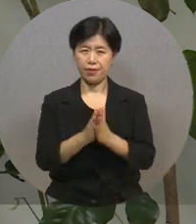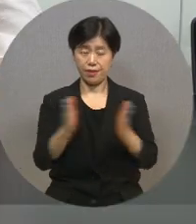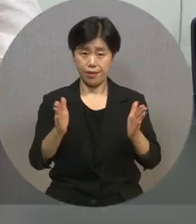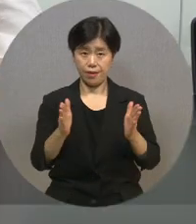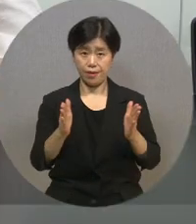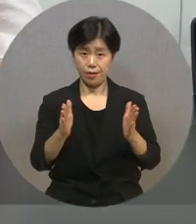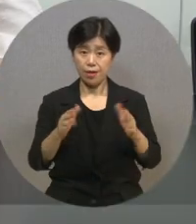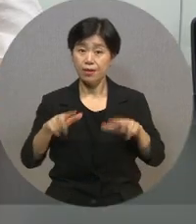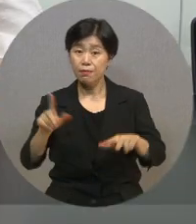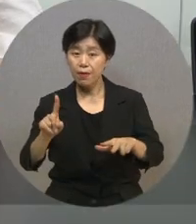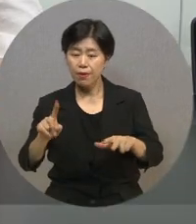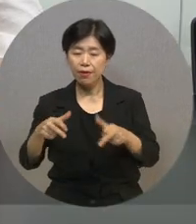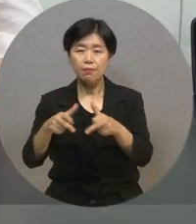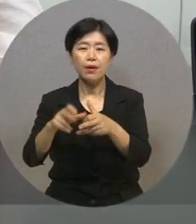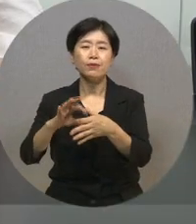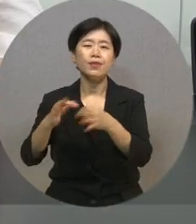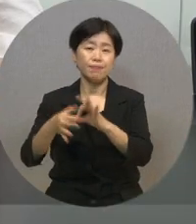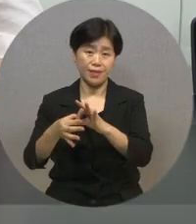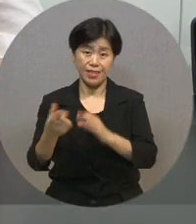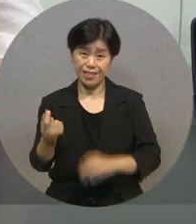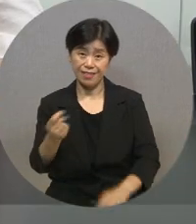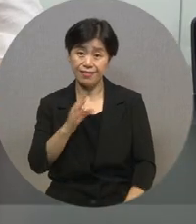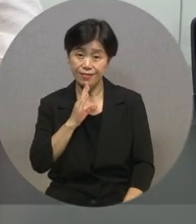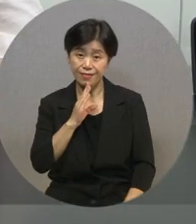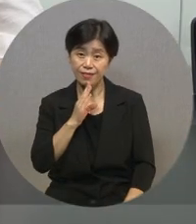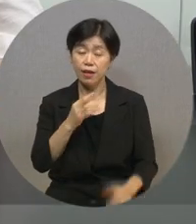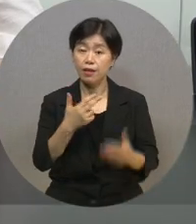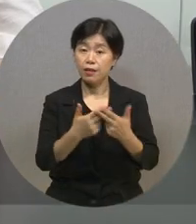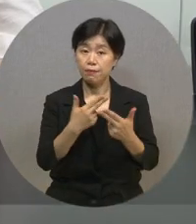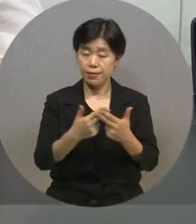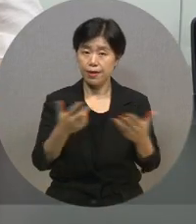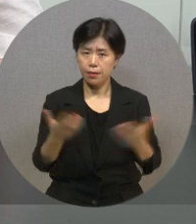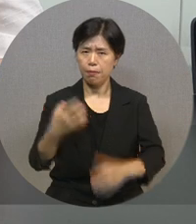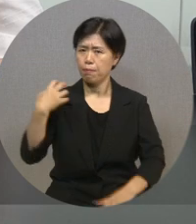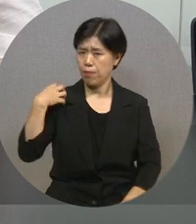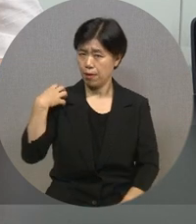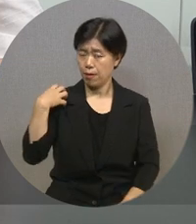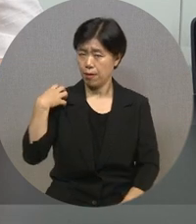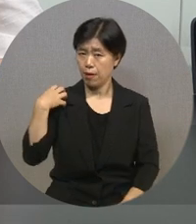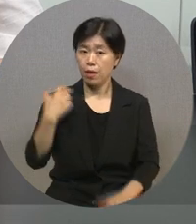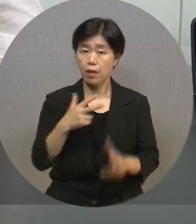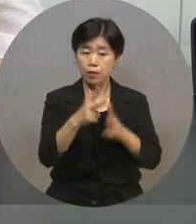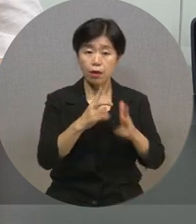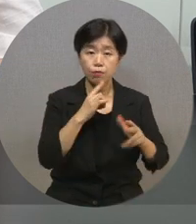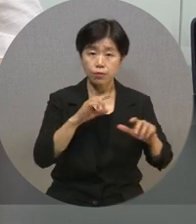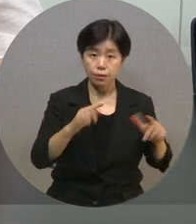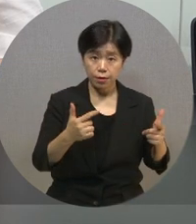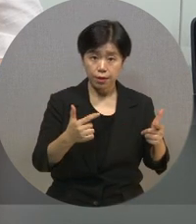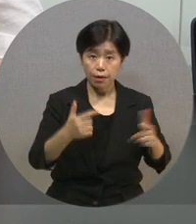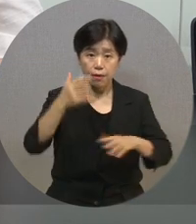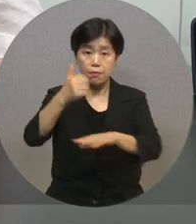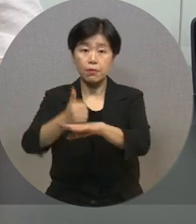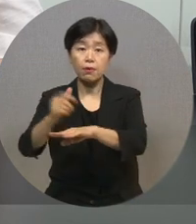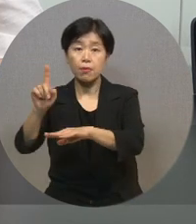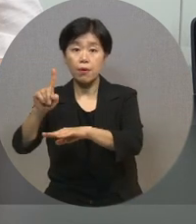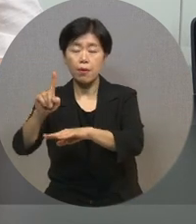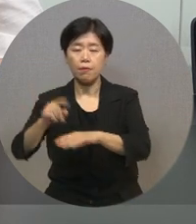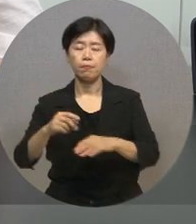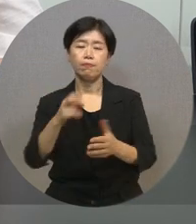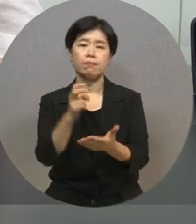패럴림픽이죠. 그래서 그런 것을 협회에서 하다 보니 그런 사업뿐만 아니라 그것도 중요하지만 결국은 제도나 법적